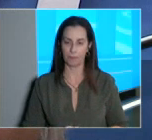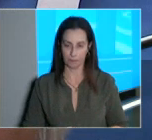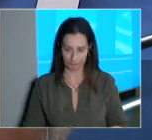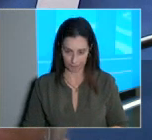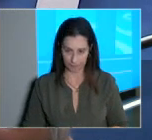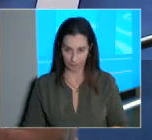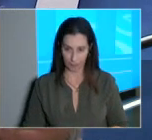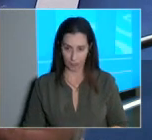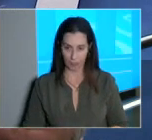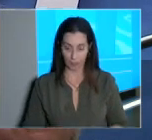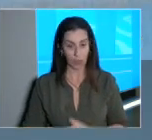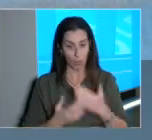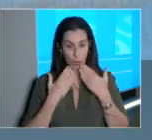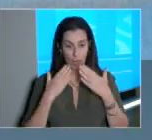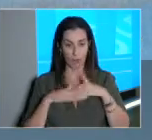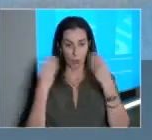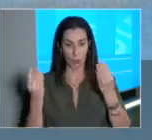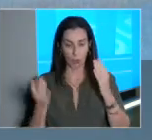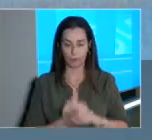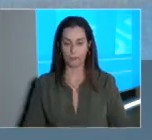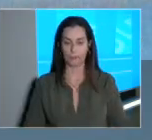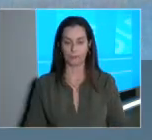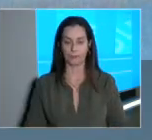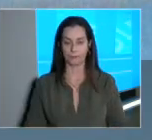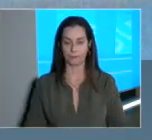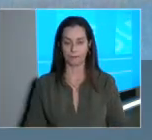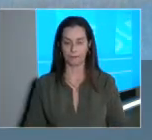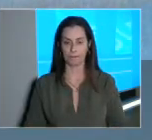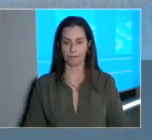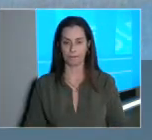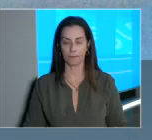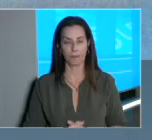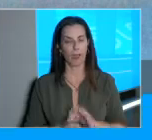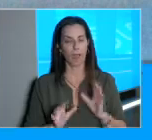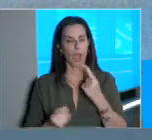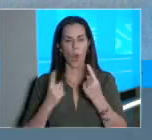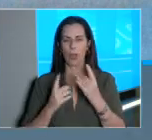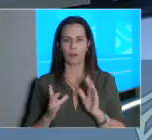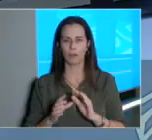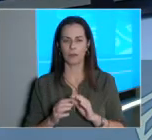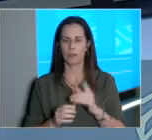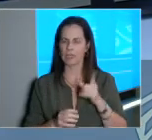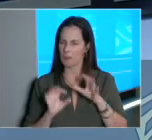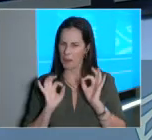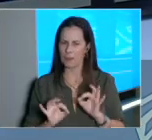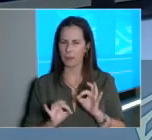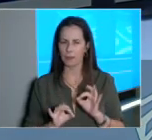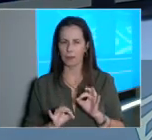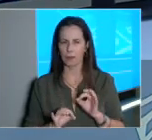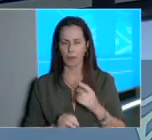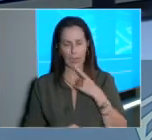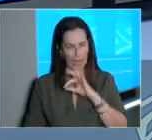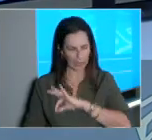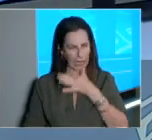הכנסת אלי אבידר, ישראל ביתנו, תודה רבה, בוקר טוב. בוקר טוב. טוב, אני, ממש לפני סיום, כל אחד מכם צריך באמת לקחת ברצינות את